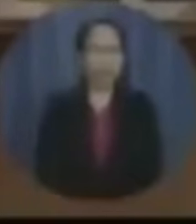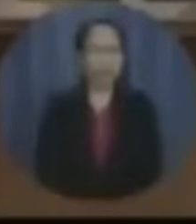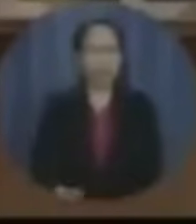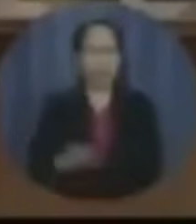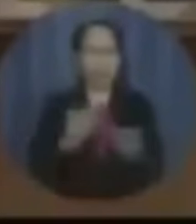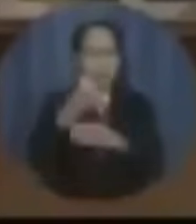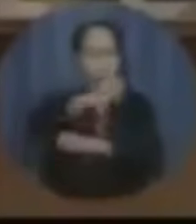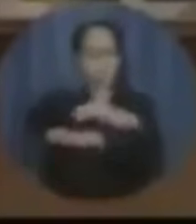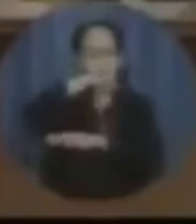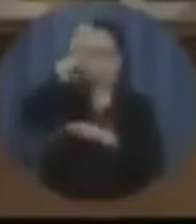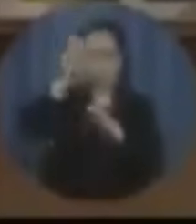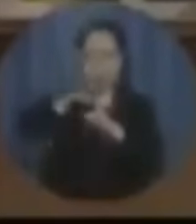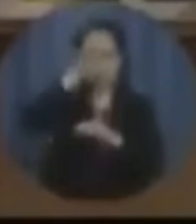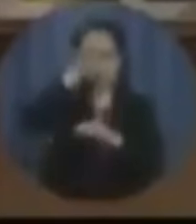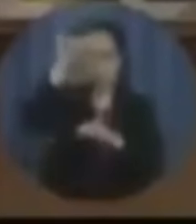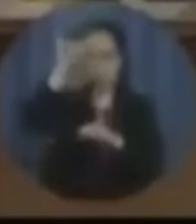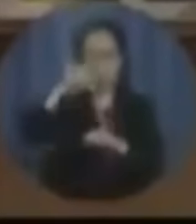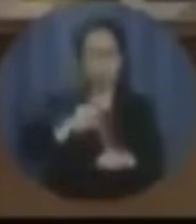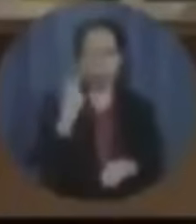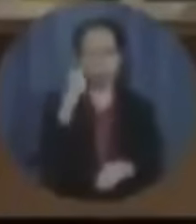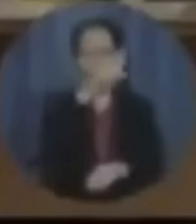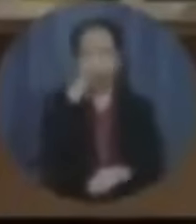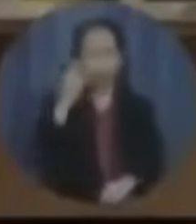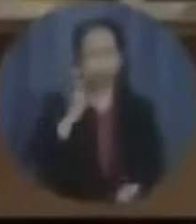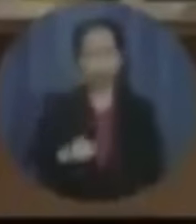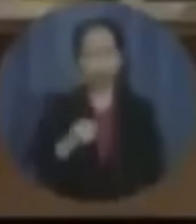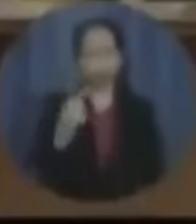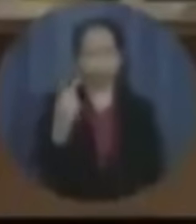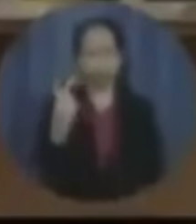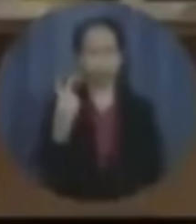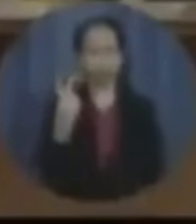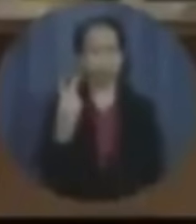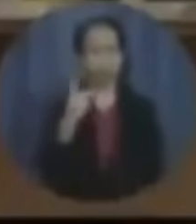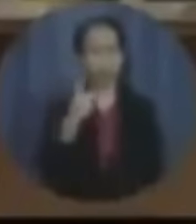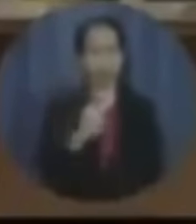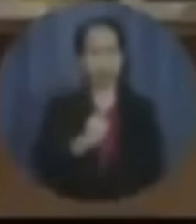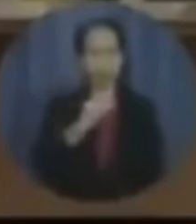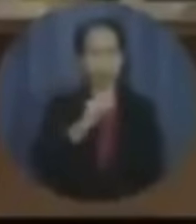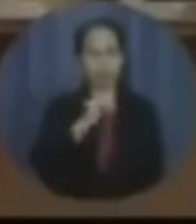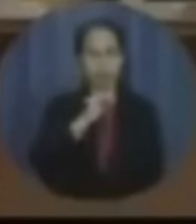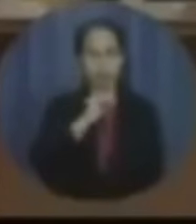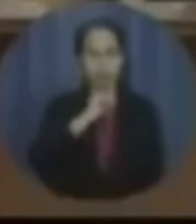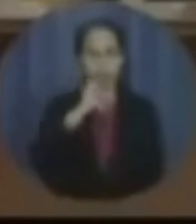Magandang gabi o, Brother Eli. May dalawa po akong katanungan. Isa po akong Katoliko.